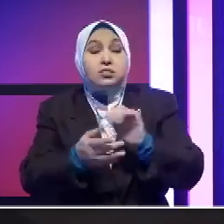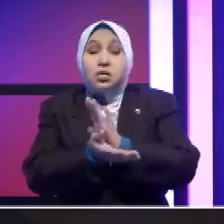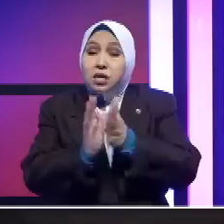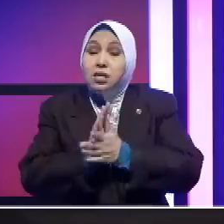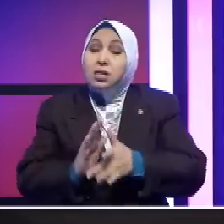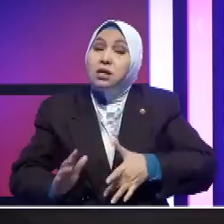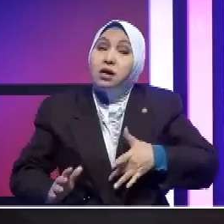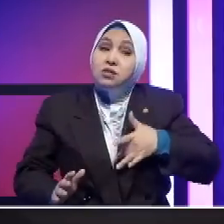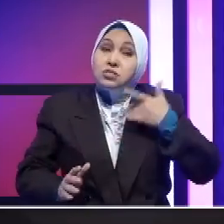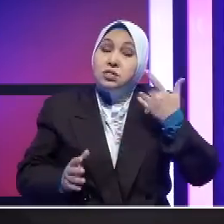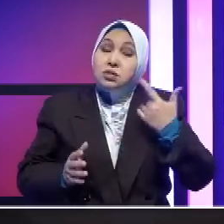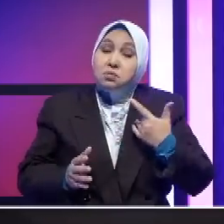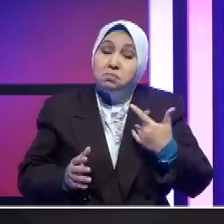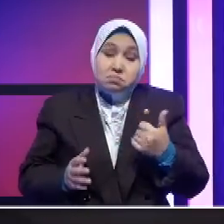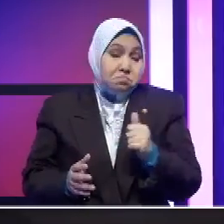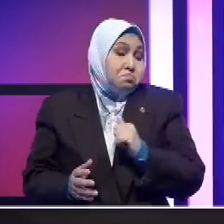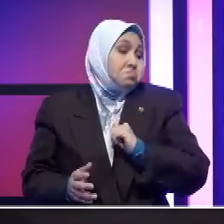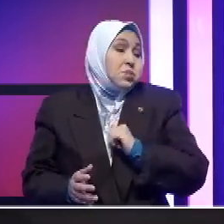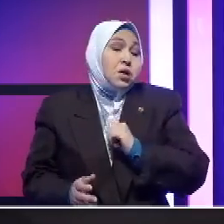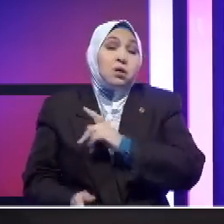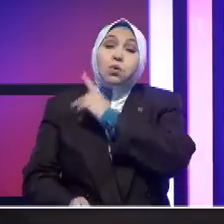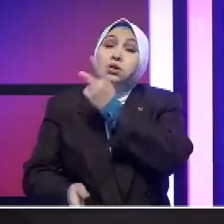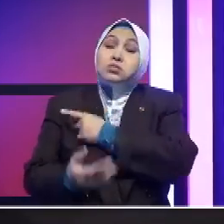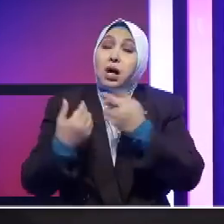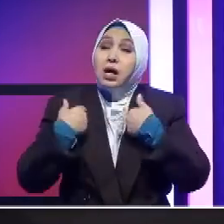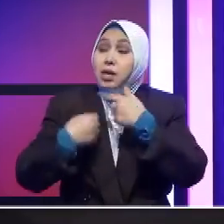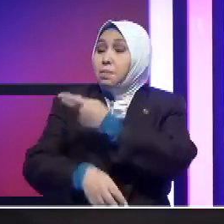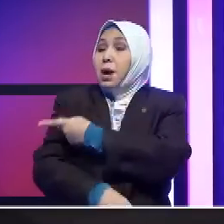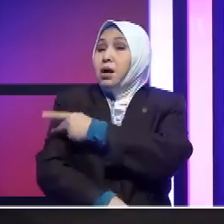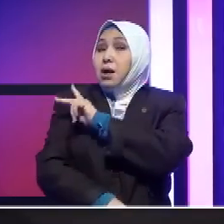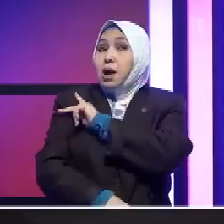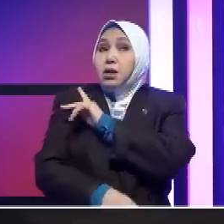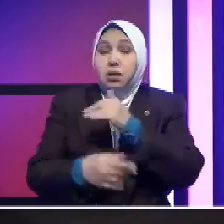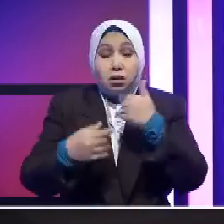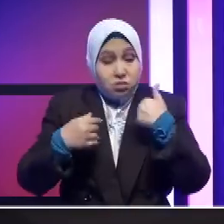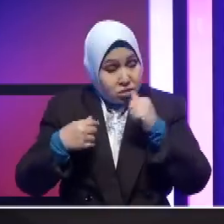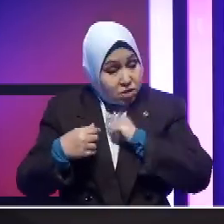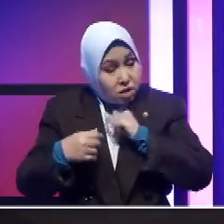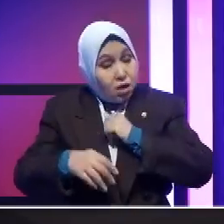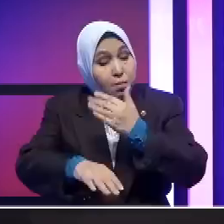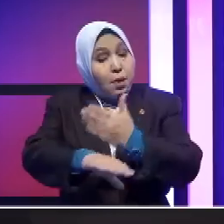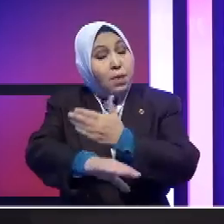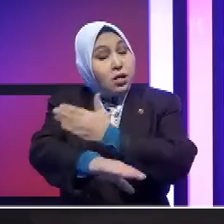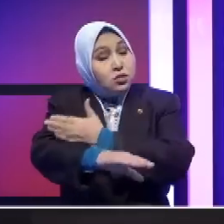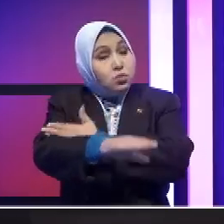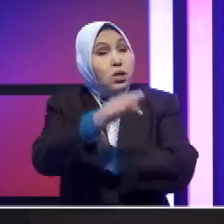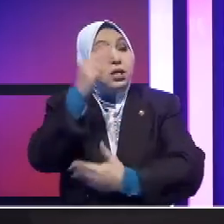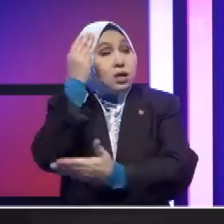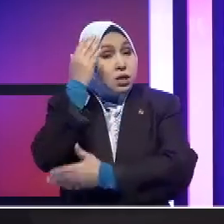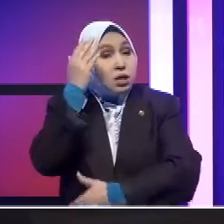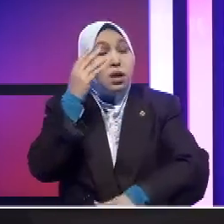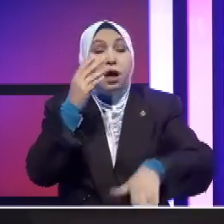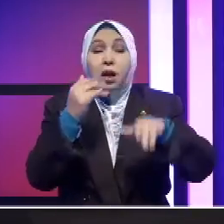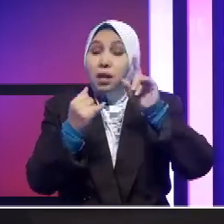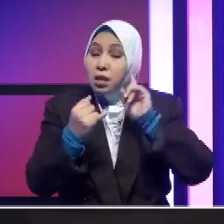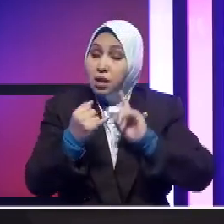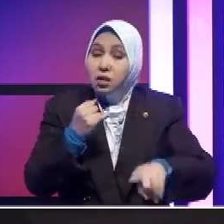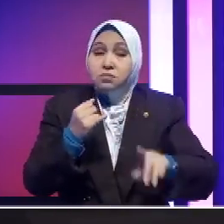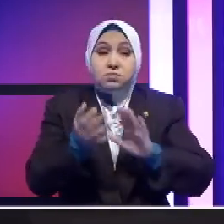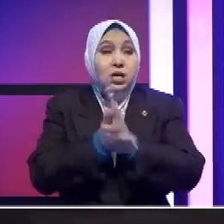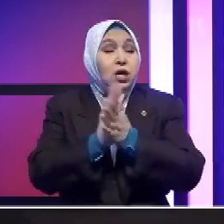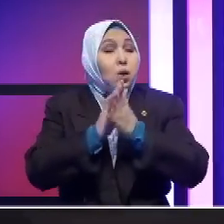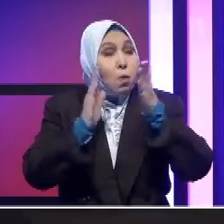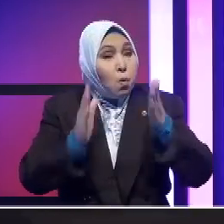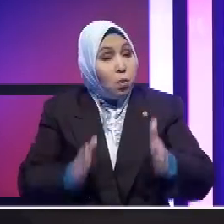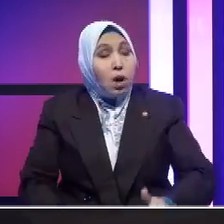bahawa diri berkuasa, diri ada pangkat, dirilah yang memajukan negara negeri, jadi akhirnya kabur sehingga menjadi orang